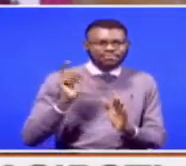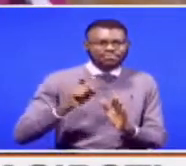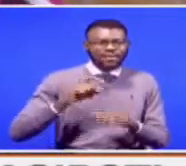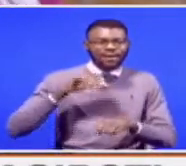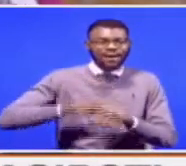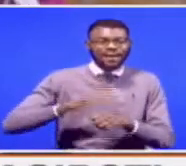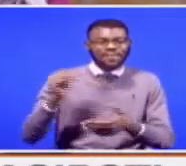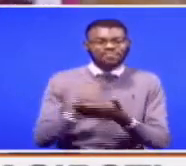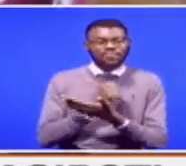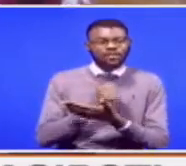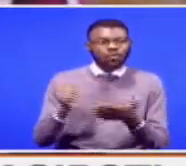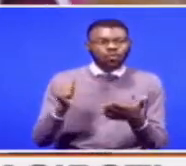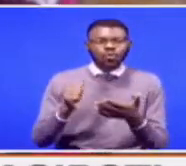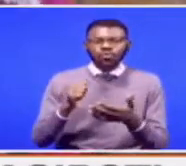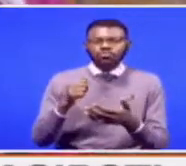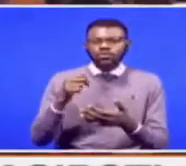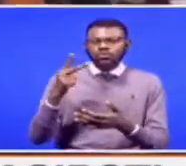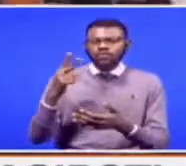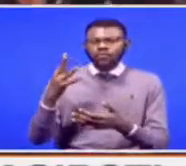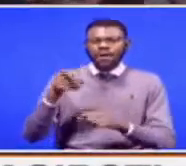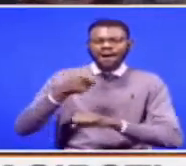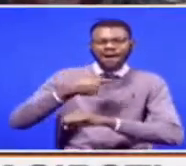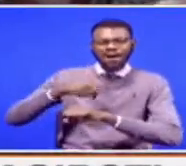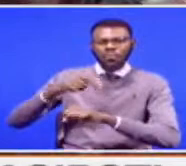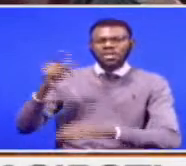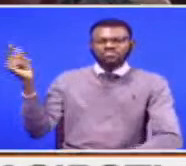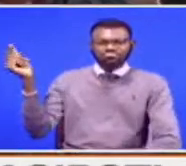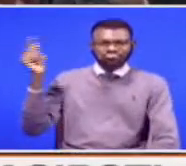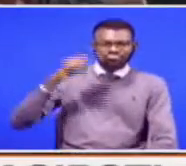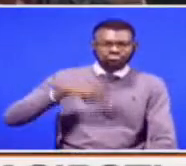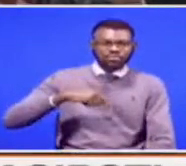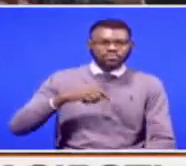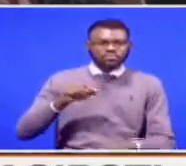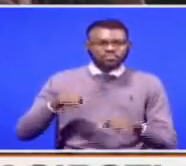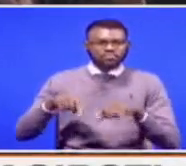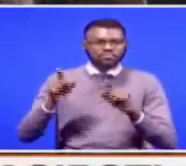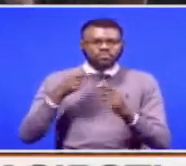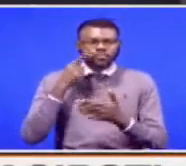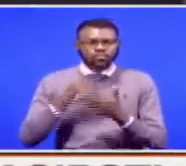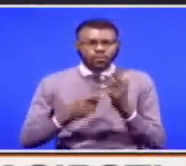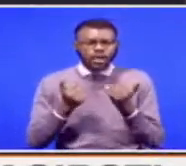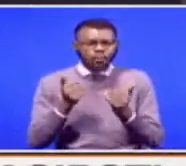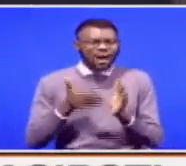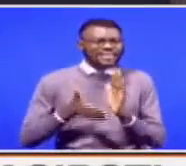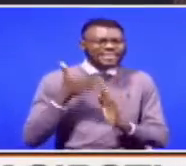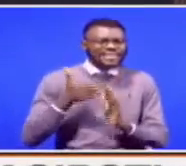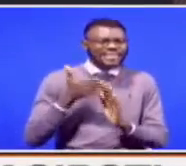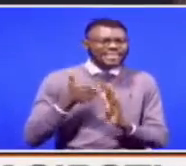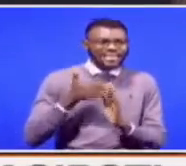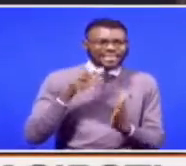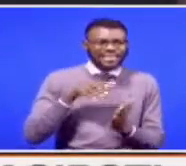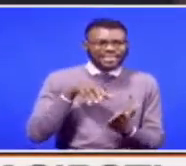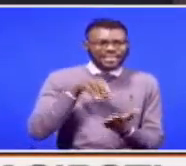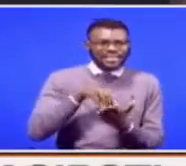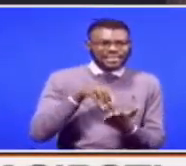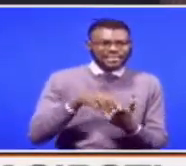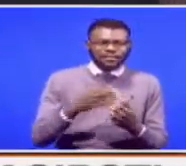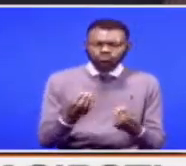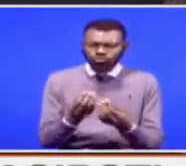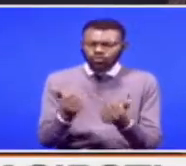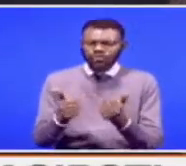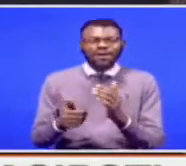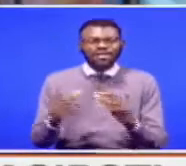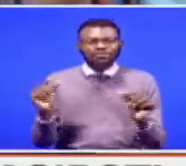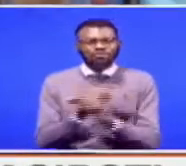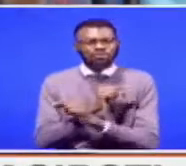their passport, within 24 hours. Kulingana na Kindiki, sasa visa vya dharura vitashughulikiwa bila kuingiza